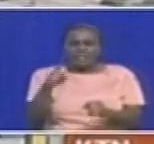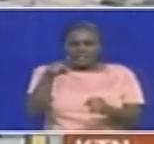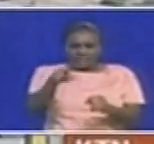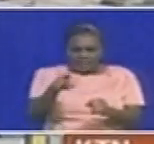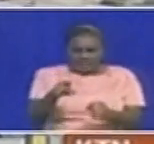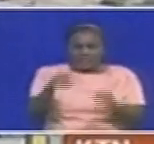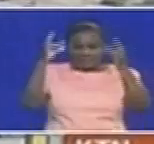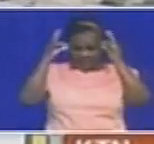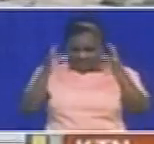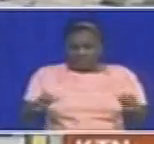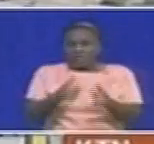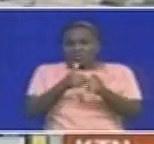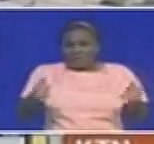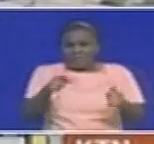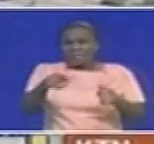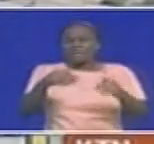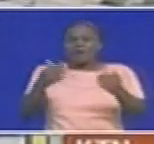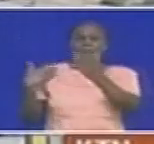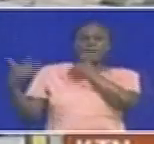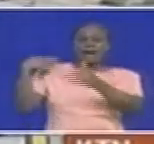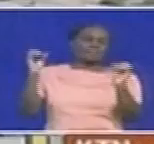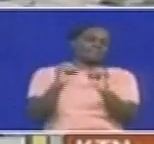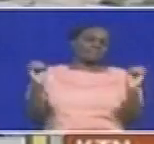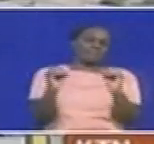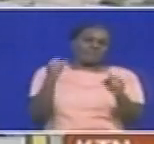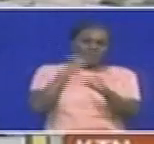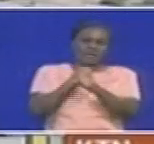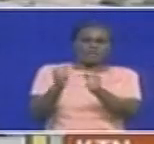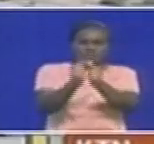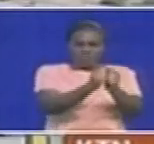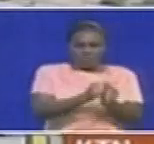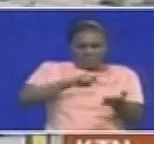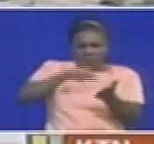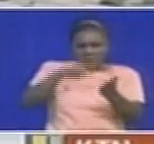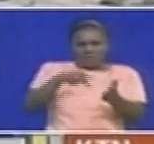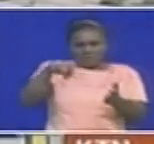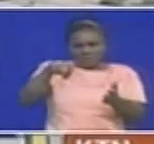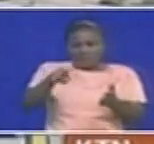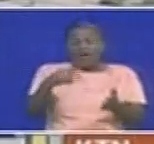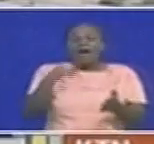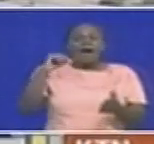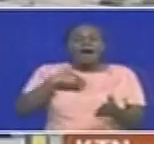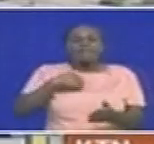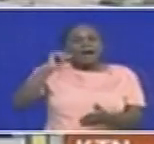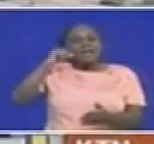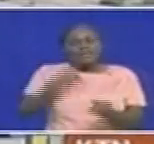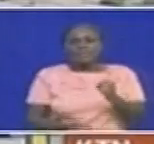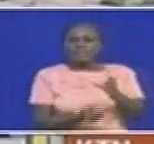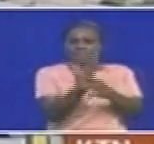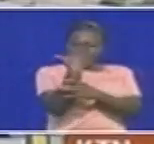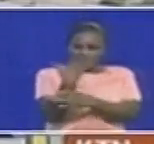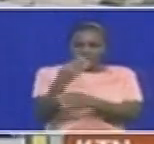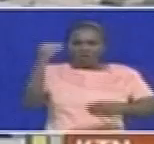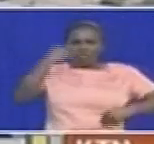ndio kauli kuu iliyotolewa mapema hii leo, huku wakitaka ushirikiano katika mradi huu ambao umeonekana kuwa ndio mwamko mpya katika kutafuta ufunguo wa swala